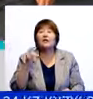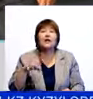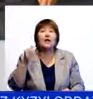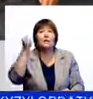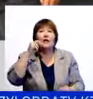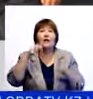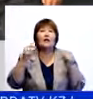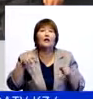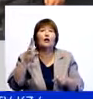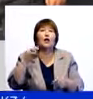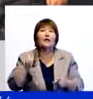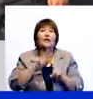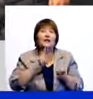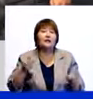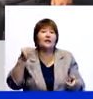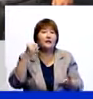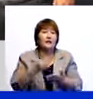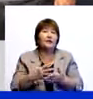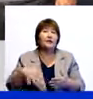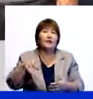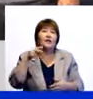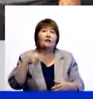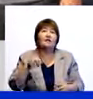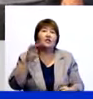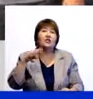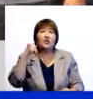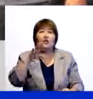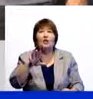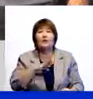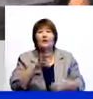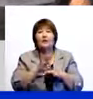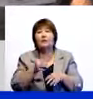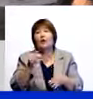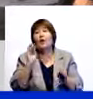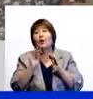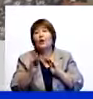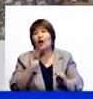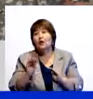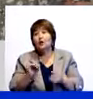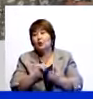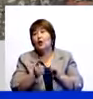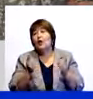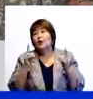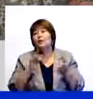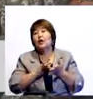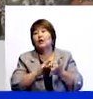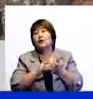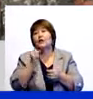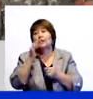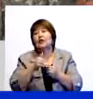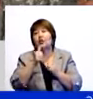корка это одна из сакральных мест региона в 2014 году была проведена его реконструкция крупный туристический центр